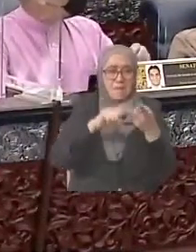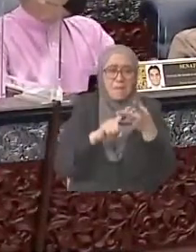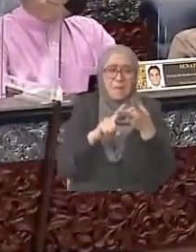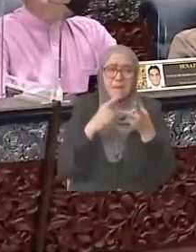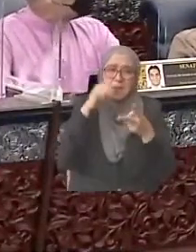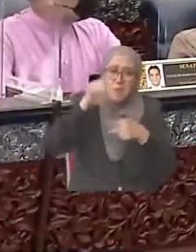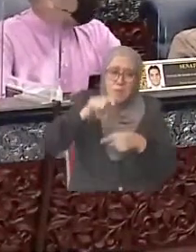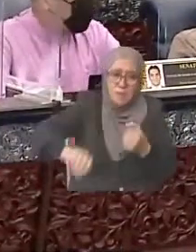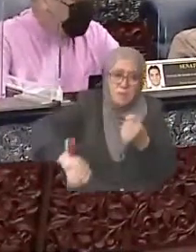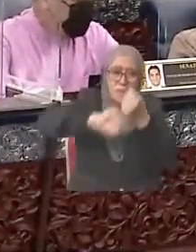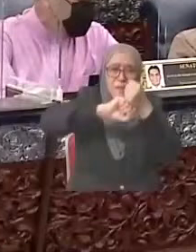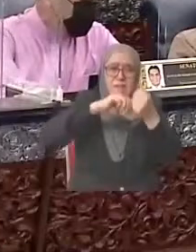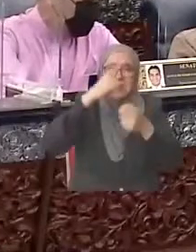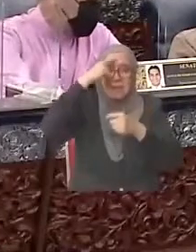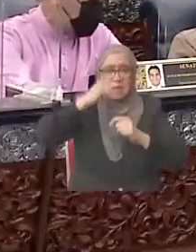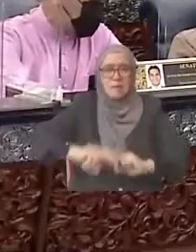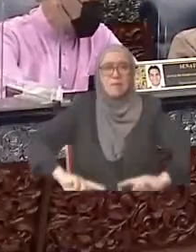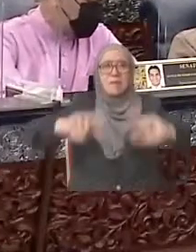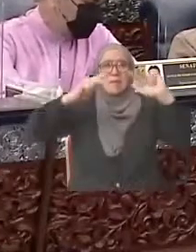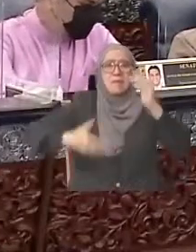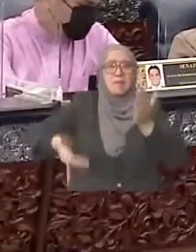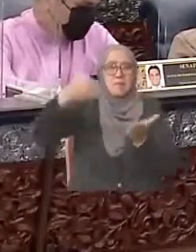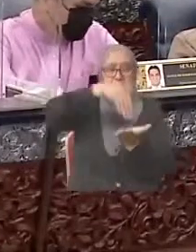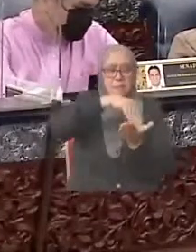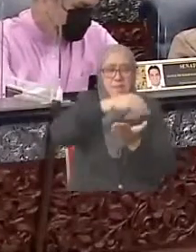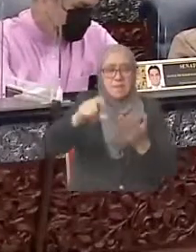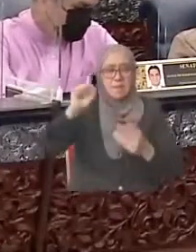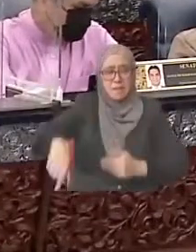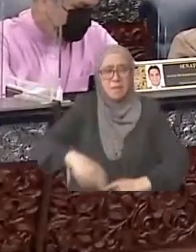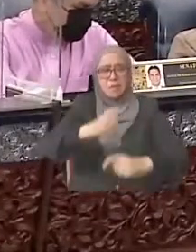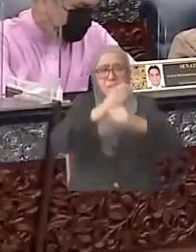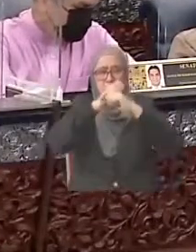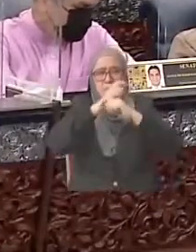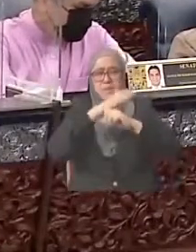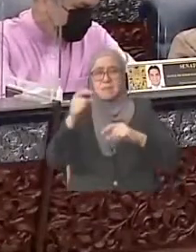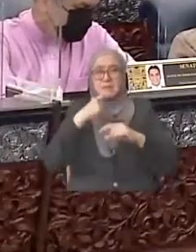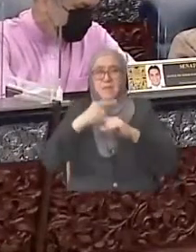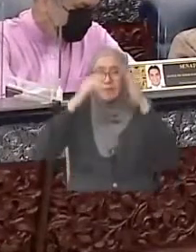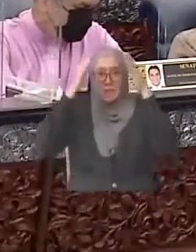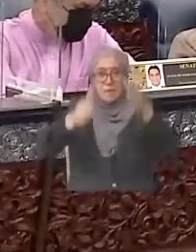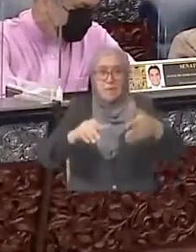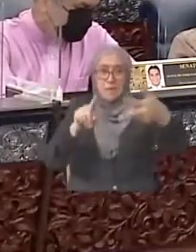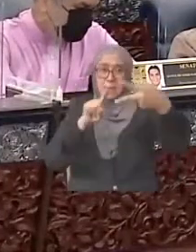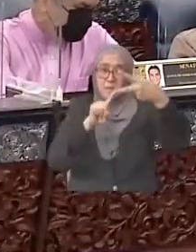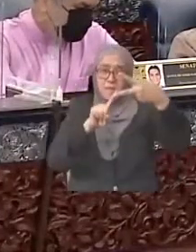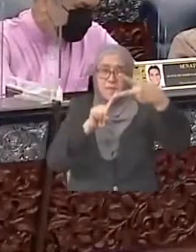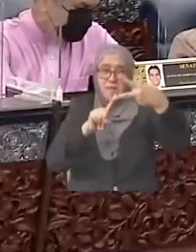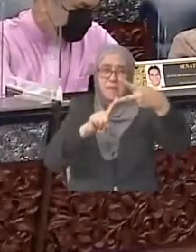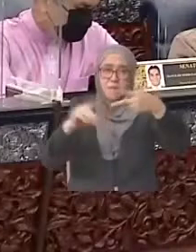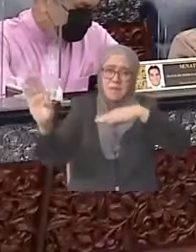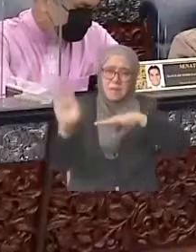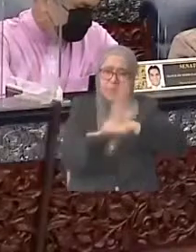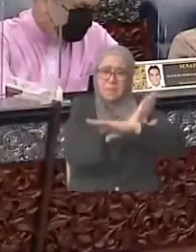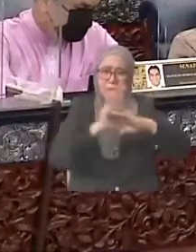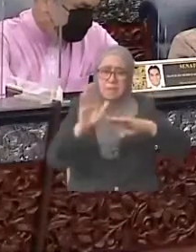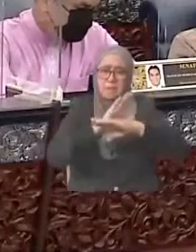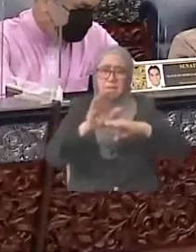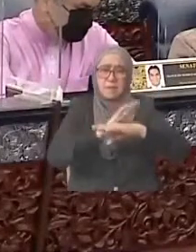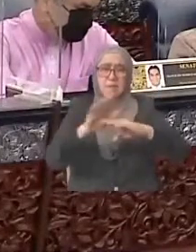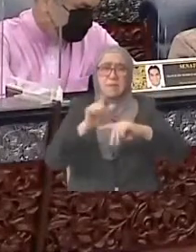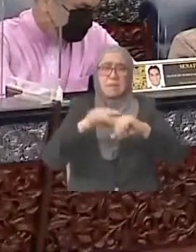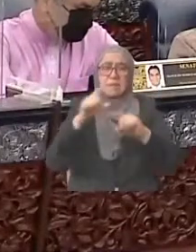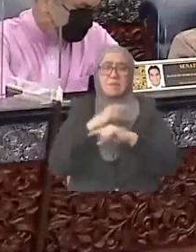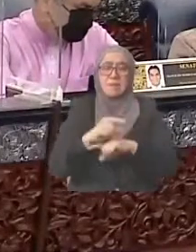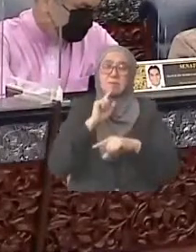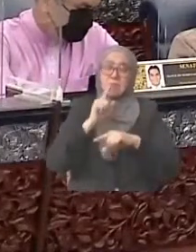bangkit semula dan membina daya tahan pake fokus kedua yaitu perniagaan yang berdaya tahan akan